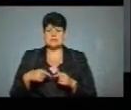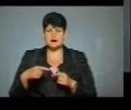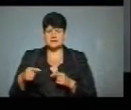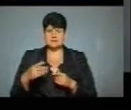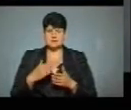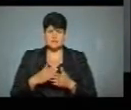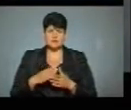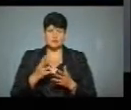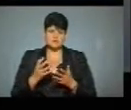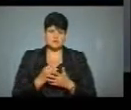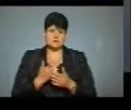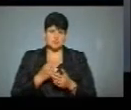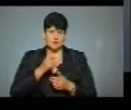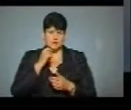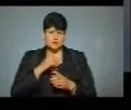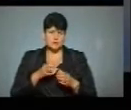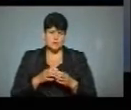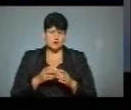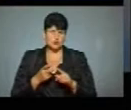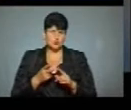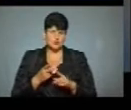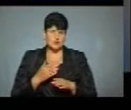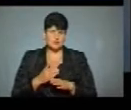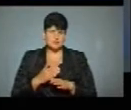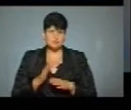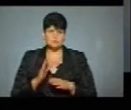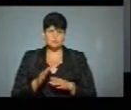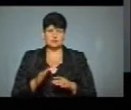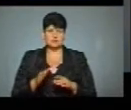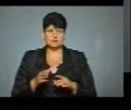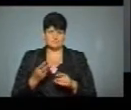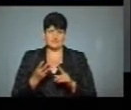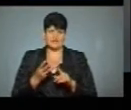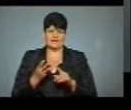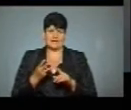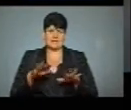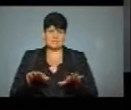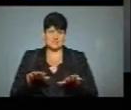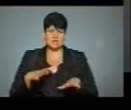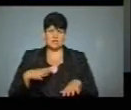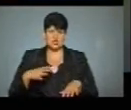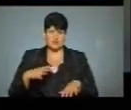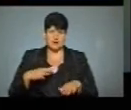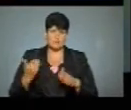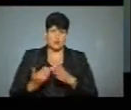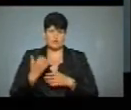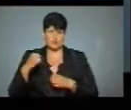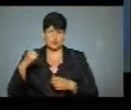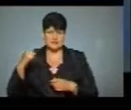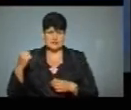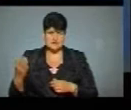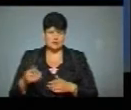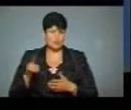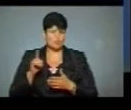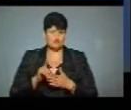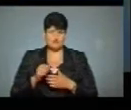для української команди, тому що вже другий етап, наші спортсмени посідають третє місце. Чекаємо далі нових досягнень та обов'язково